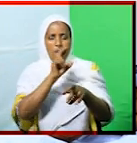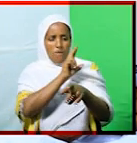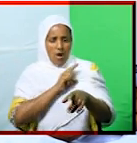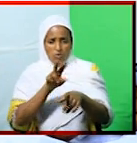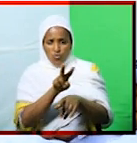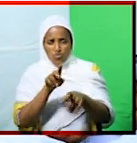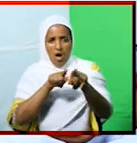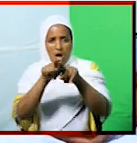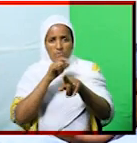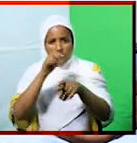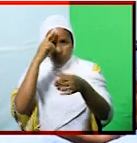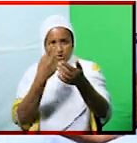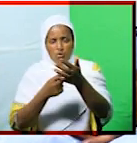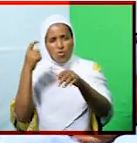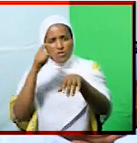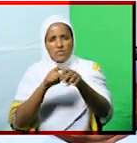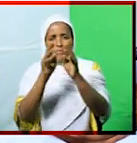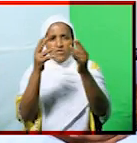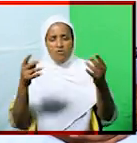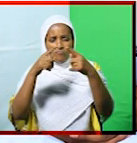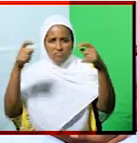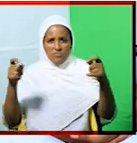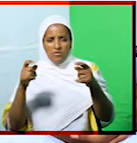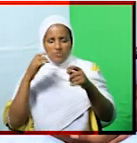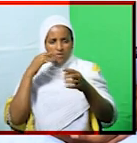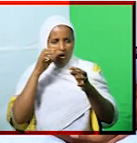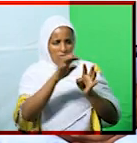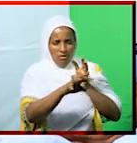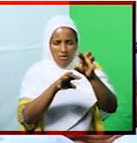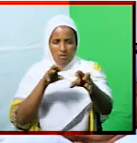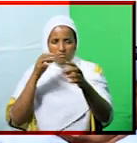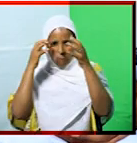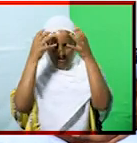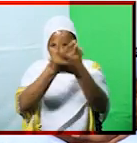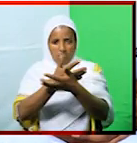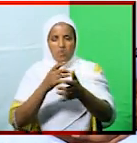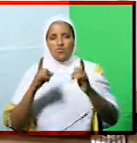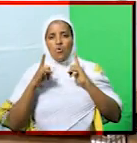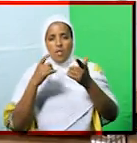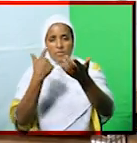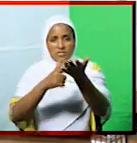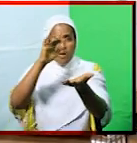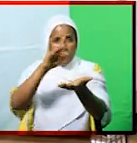ይፋጃሉ። ይህ መካከለኛ የሚለው ቃል ብዙ ጊዜ ዛሬ ሰው የሚወናበርበት በዚህ ነው።